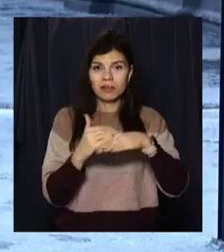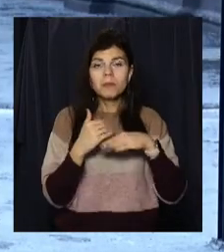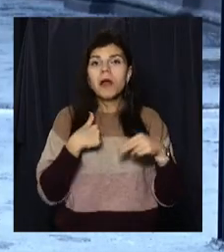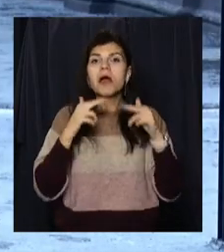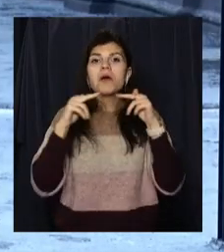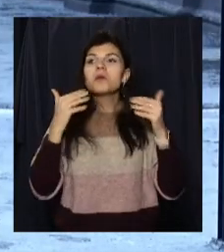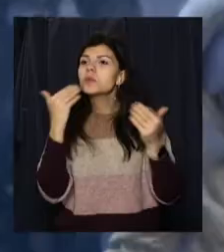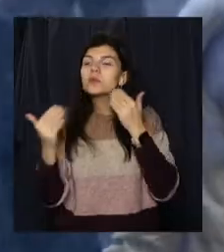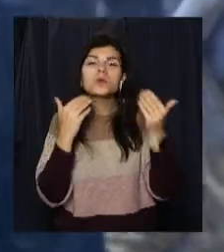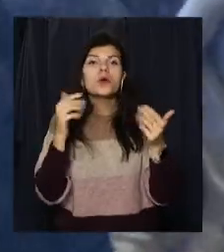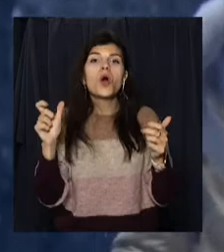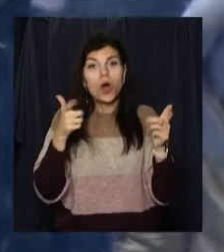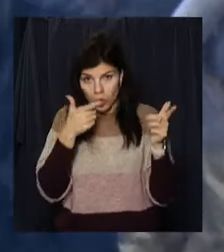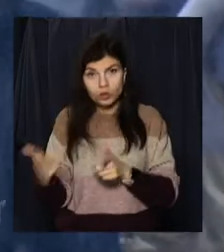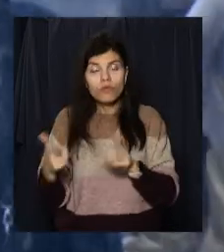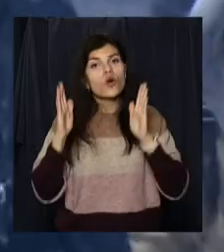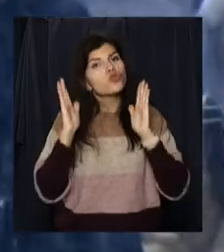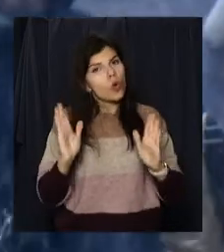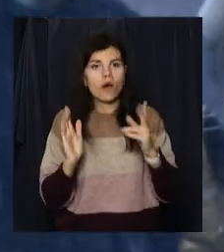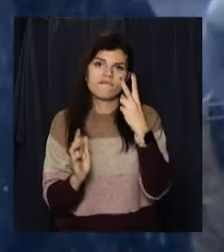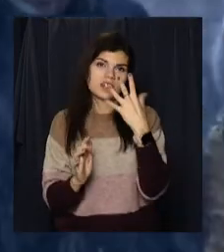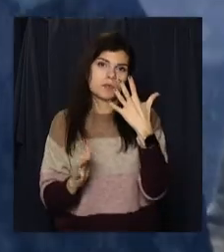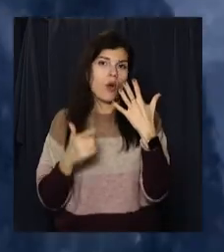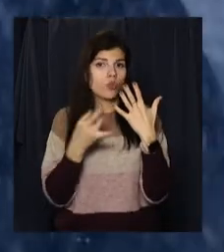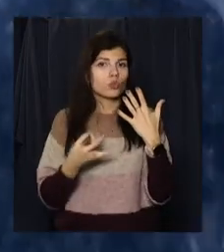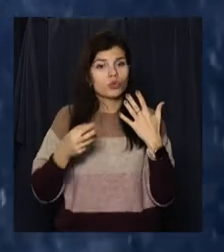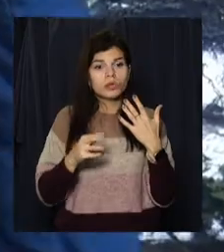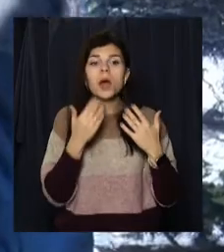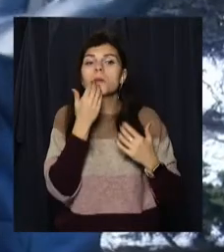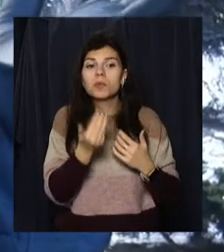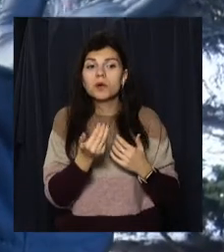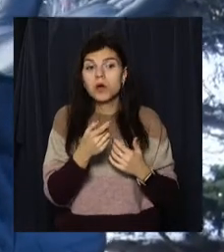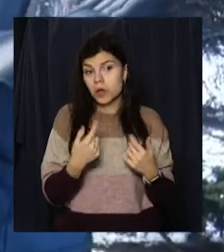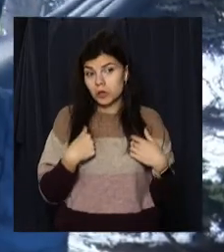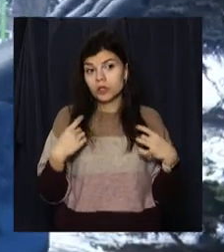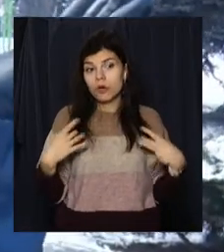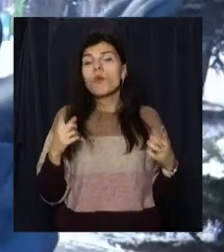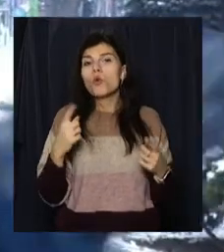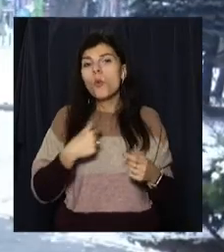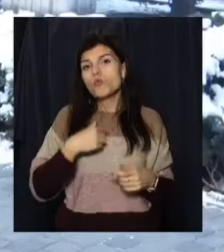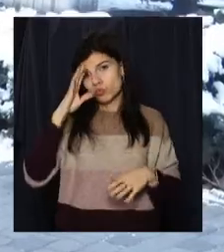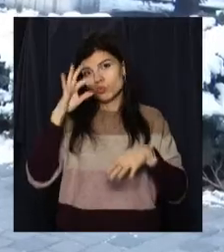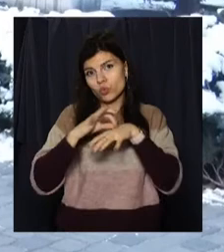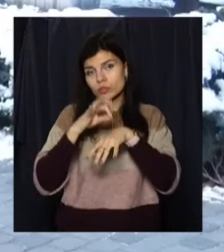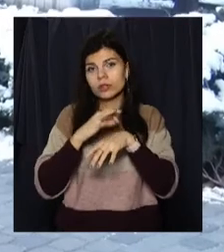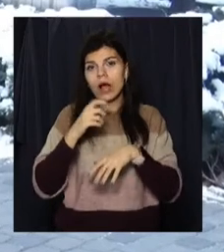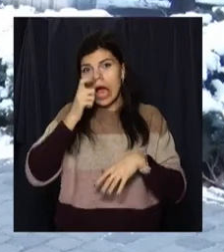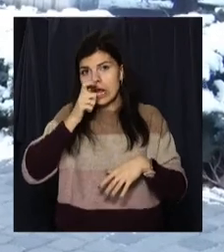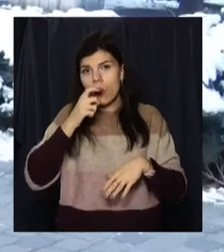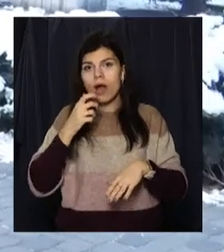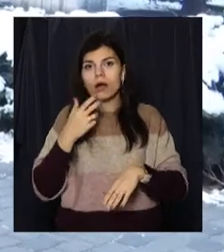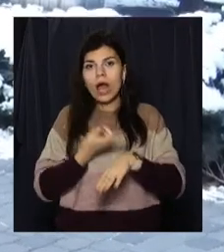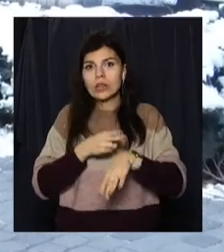чи готові вони святкувати Різдво тільки 25 грудня. Я святкую, тому що в мене чоловік греко-католик. Різдво повинно бути